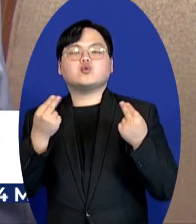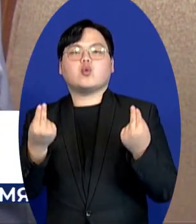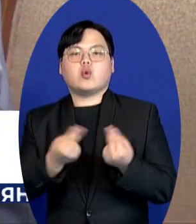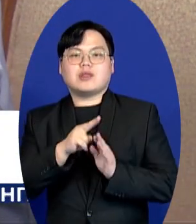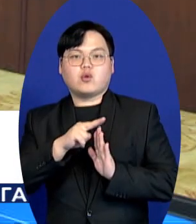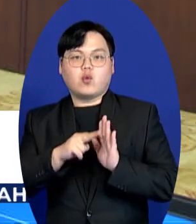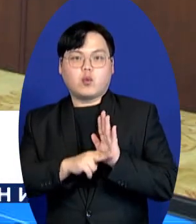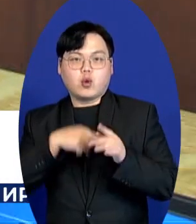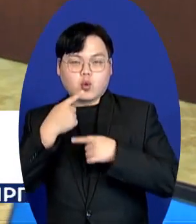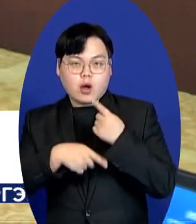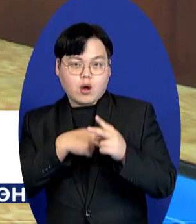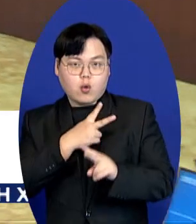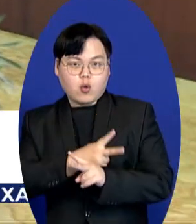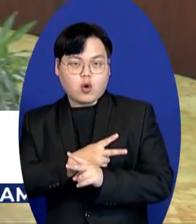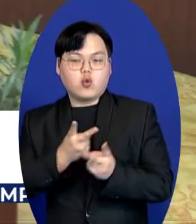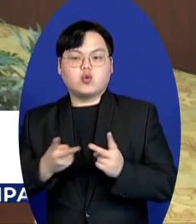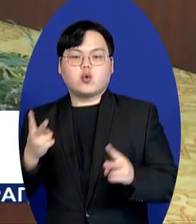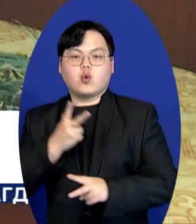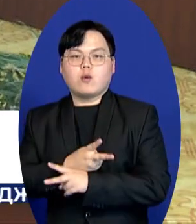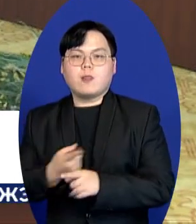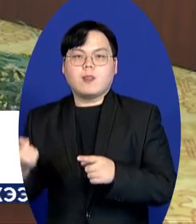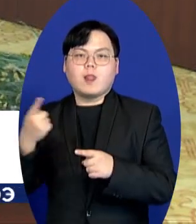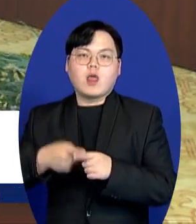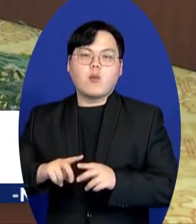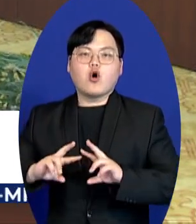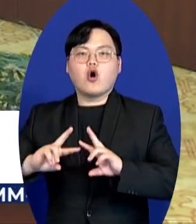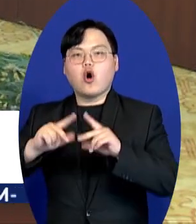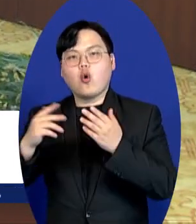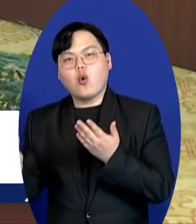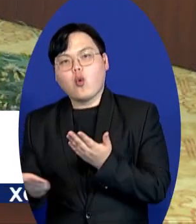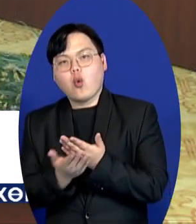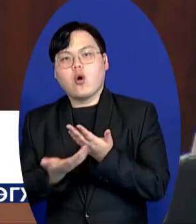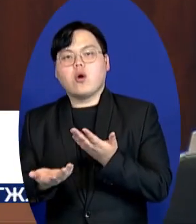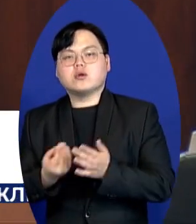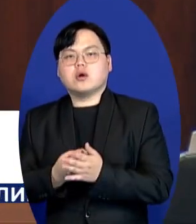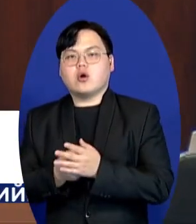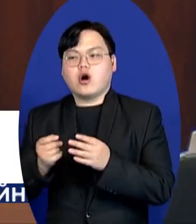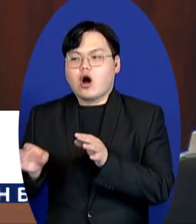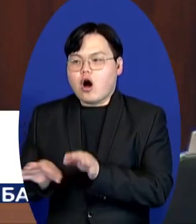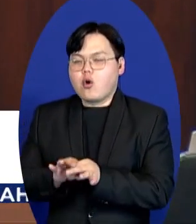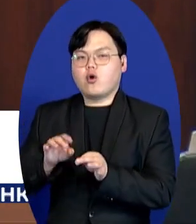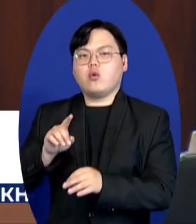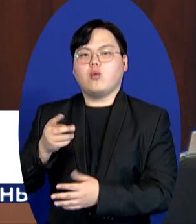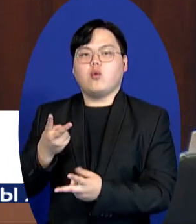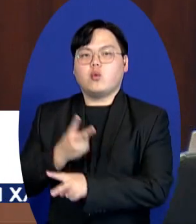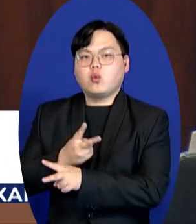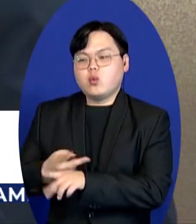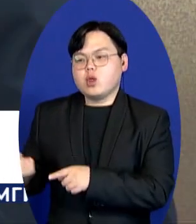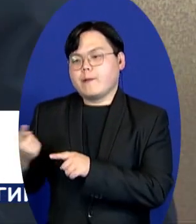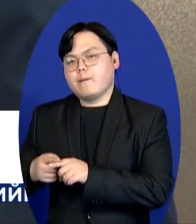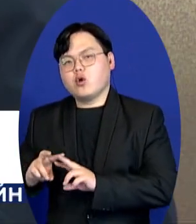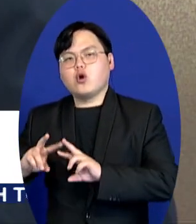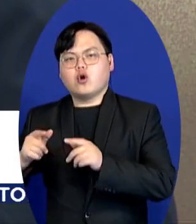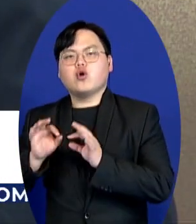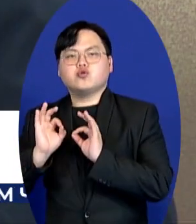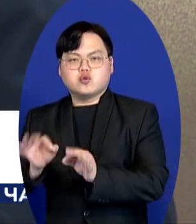хууль, үндсэн хуульд нэмэлт өөрчлөлт оруулах журмын тухай хууль болон үндсэн хуулийн цэцгийн холбогдох хуулиудад нэмэлт өөрчлөлт оруулах нь зөв